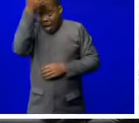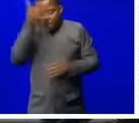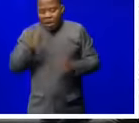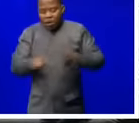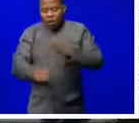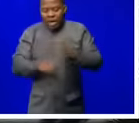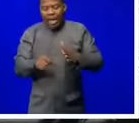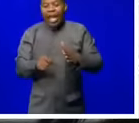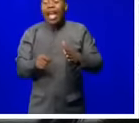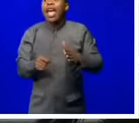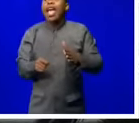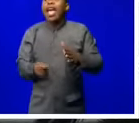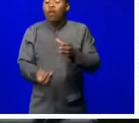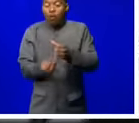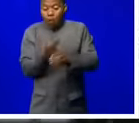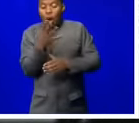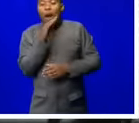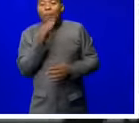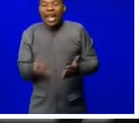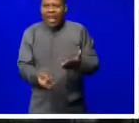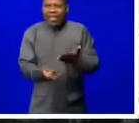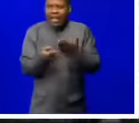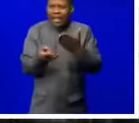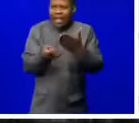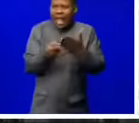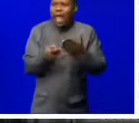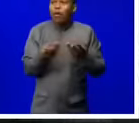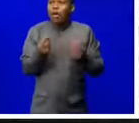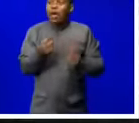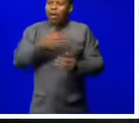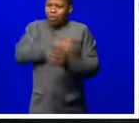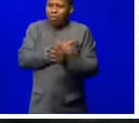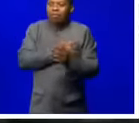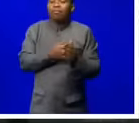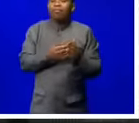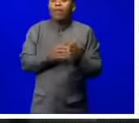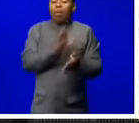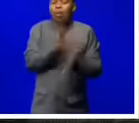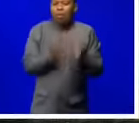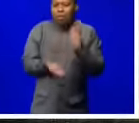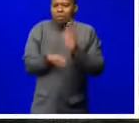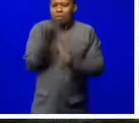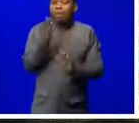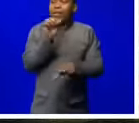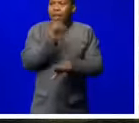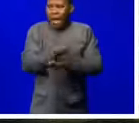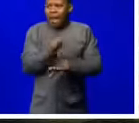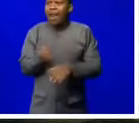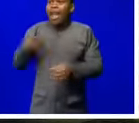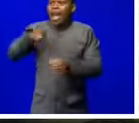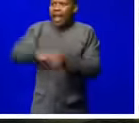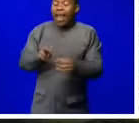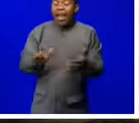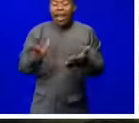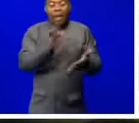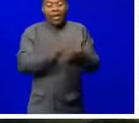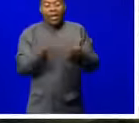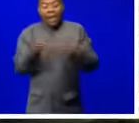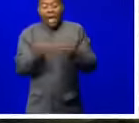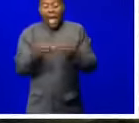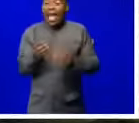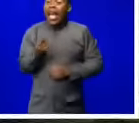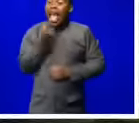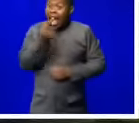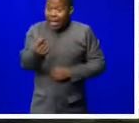ngiyo lebe nemthelela ekukhuleni kwaletingungu kuletinyanga letimbili. Libhange lelikhulu lithi le mali